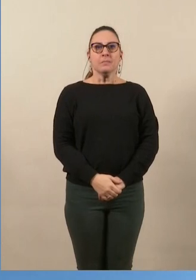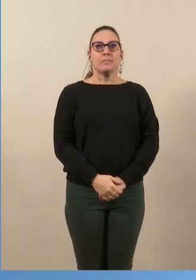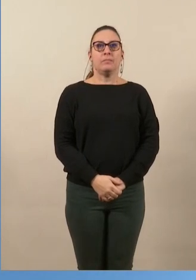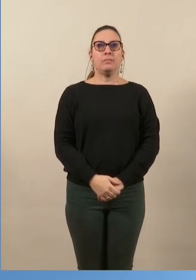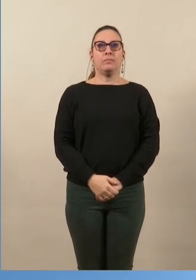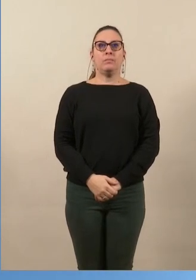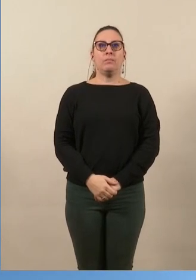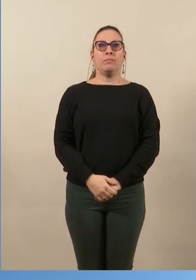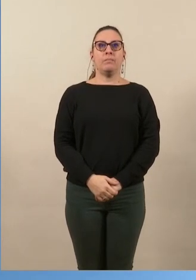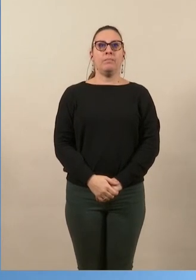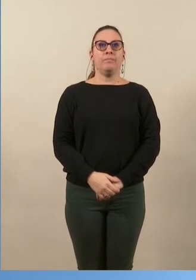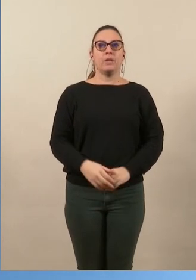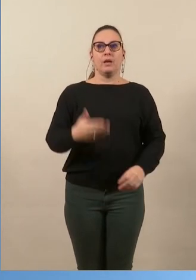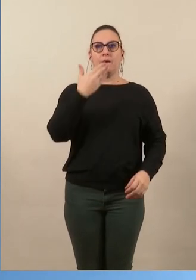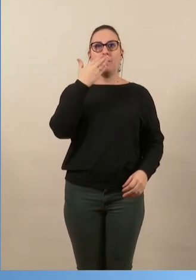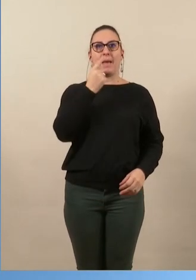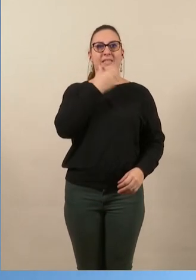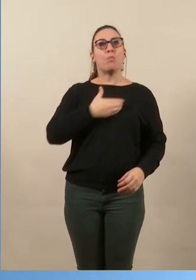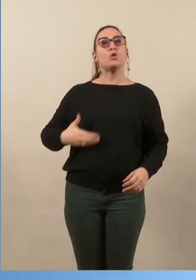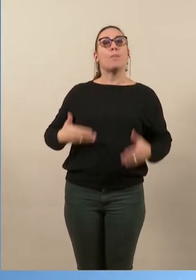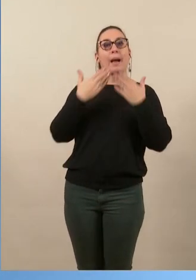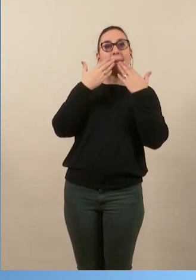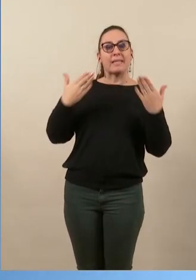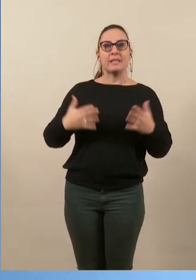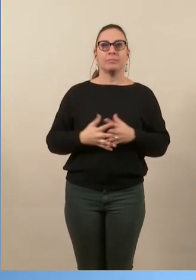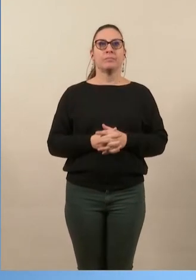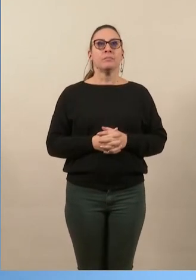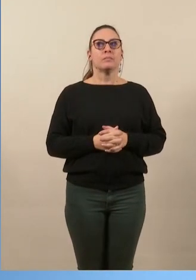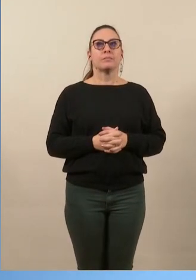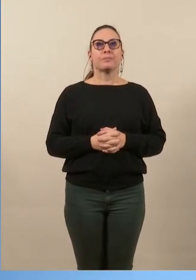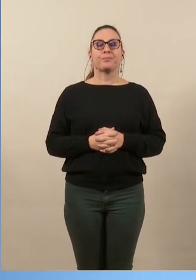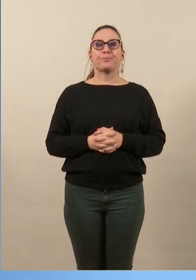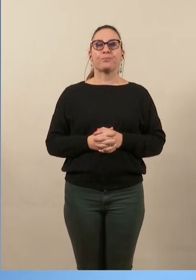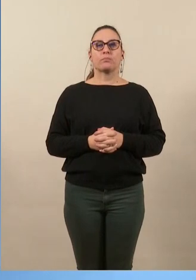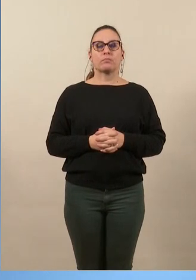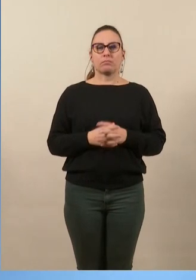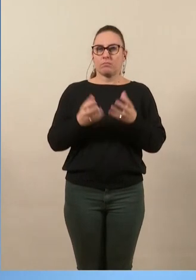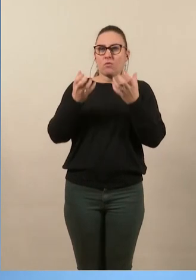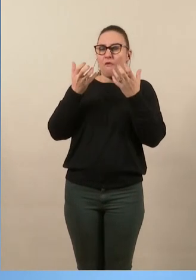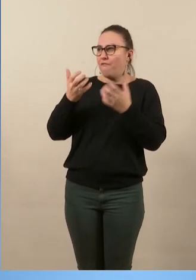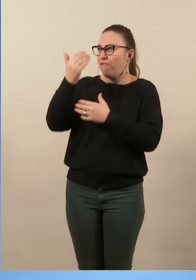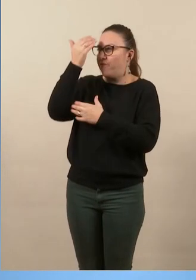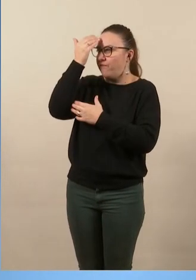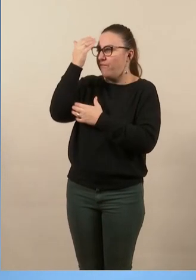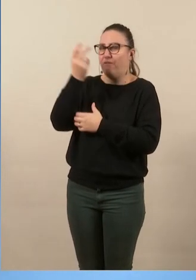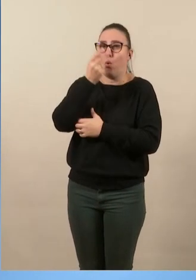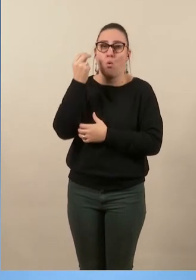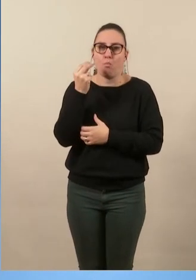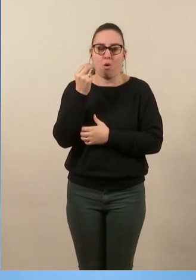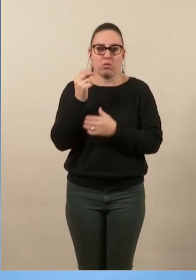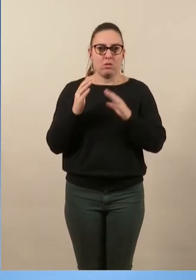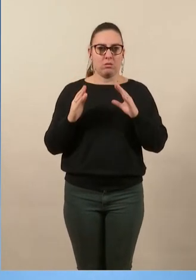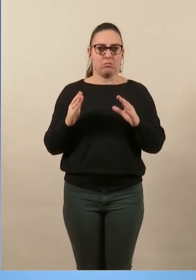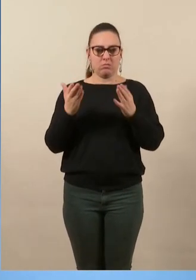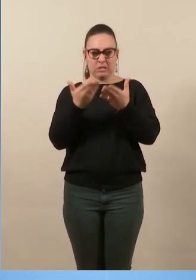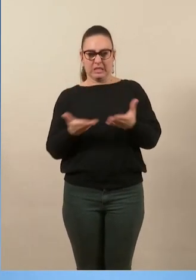Picolet merci Monsieur le Maire alors moi j'aimerait comprendre dans cette affaire quelles